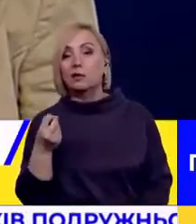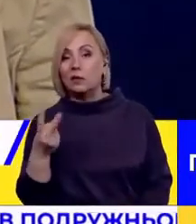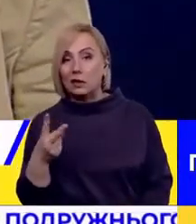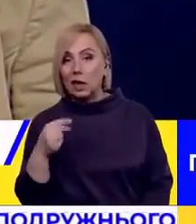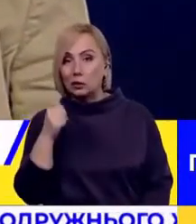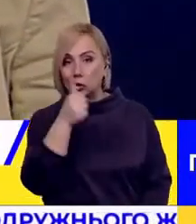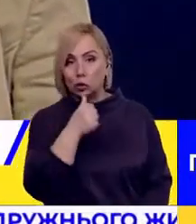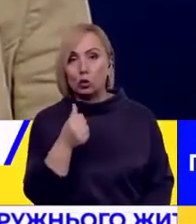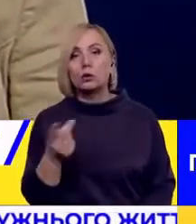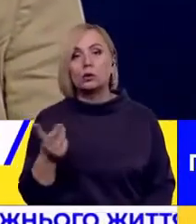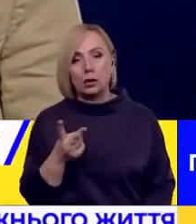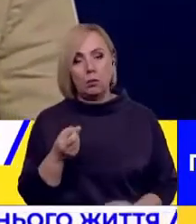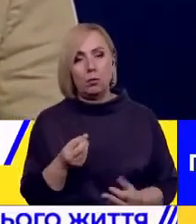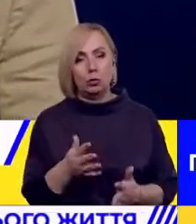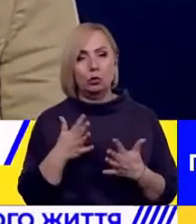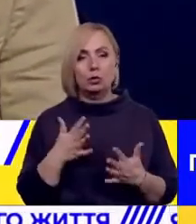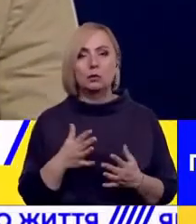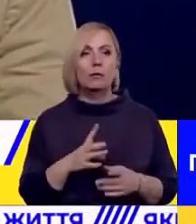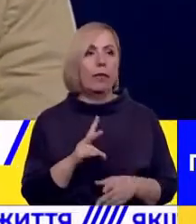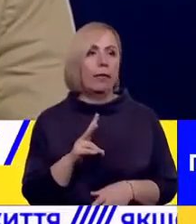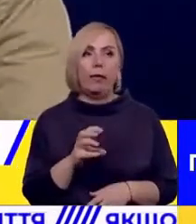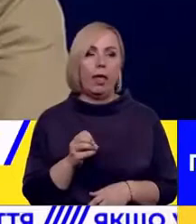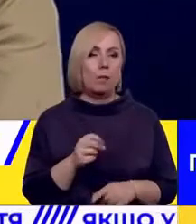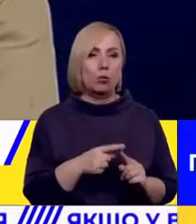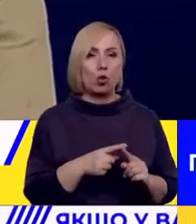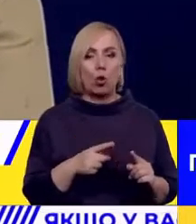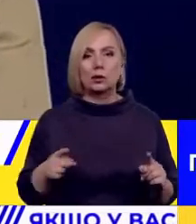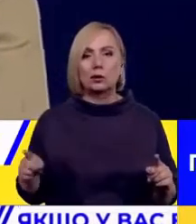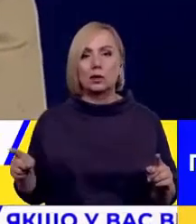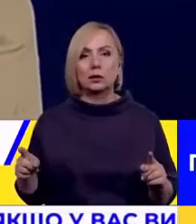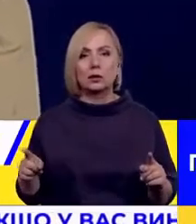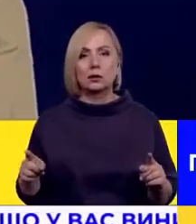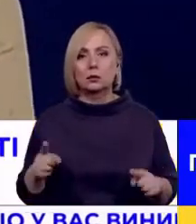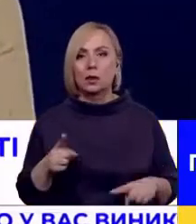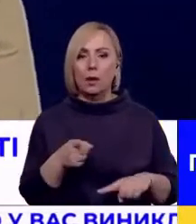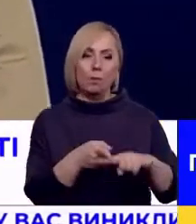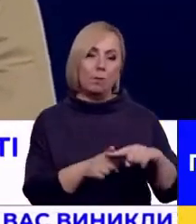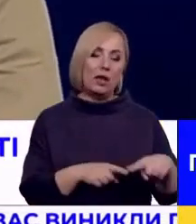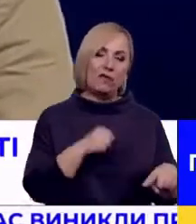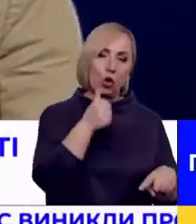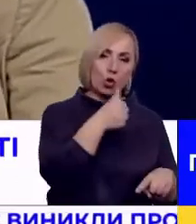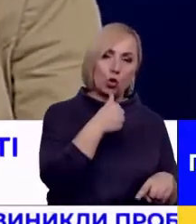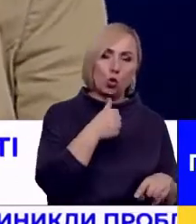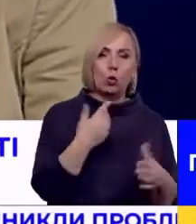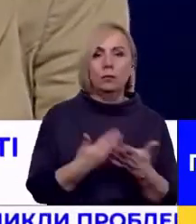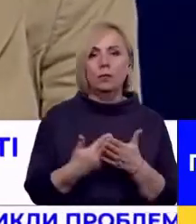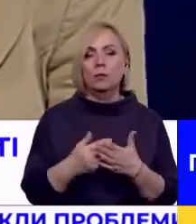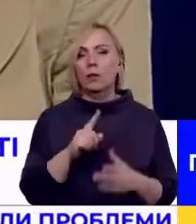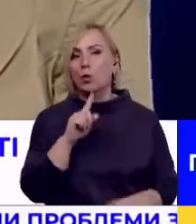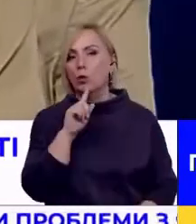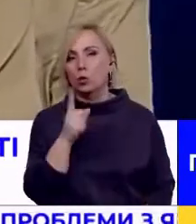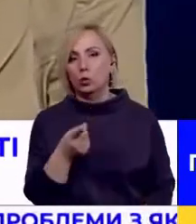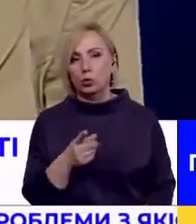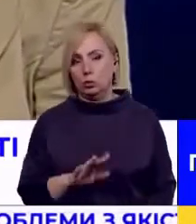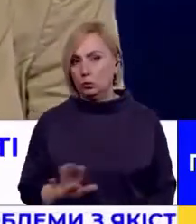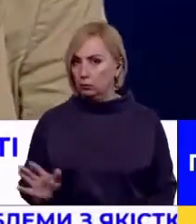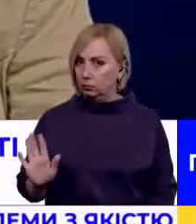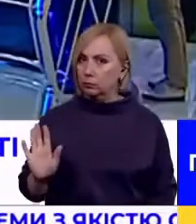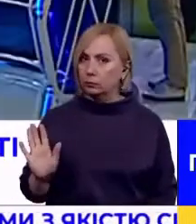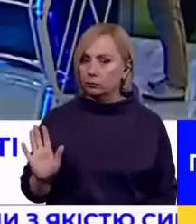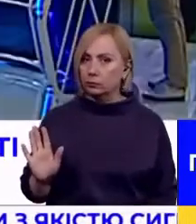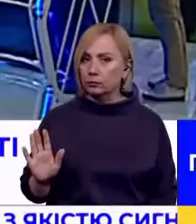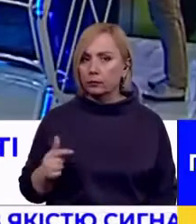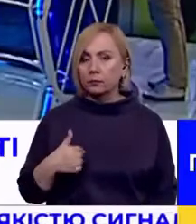теж розуміти, що це не процес, який відбувається там протягом півроку чи року. Припустимо, про 6 із 12, я тут